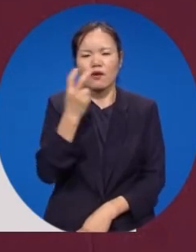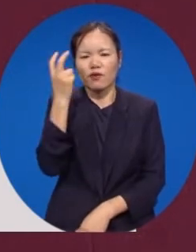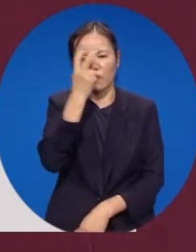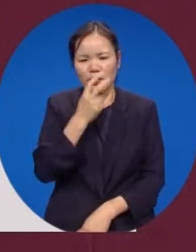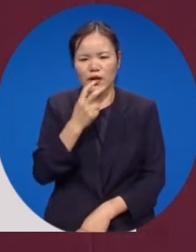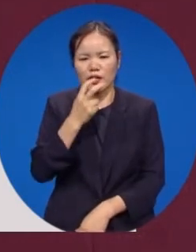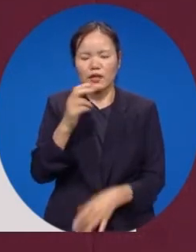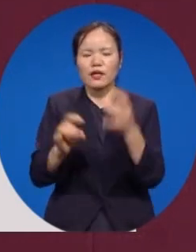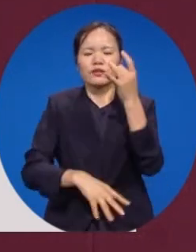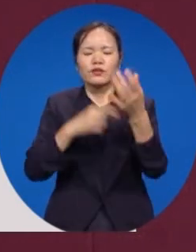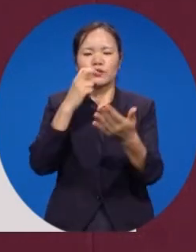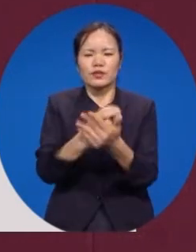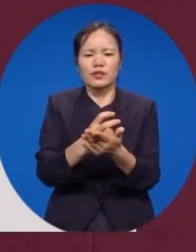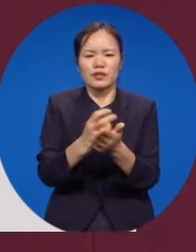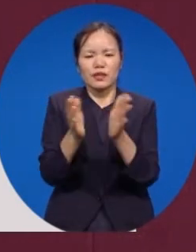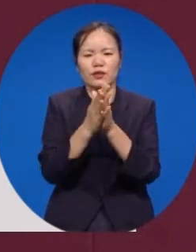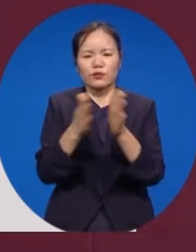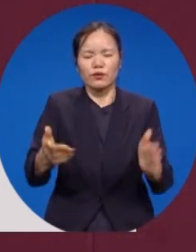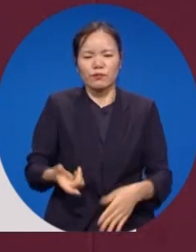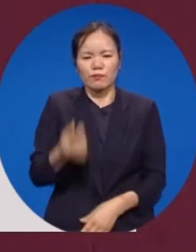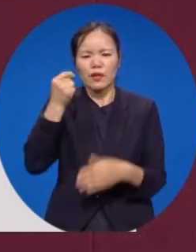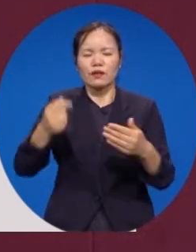준칙을 조속히 도입해야 합니다.